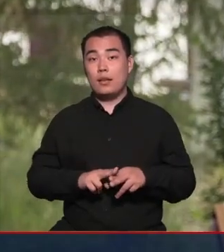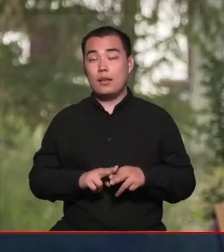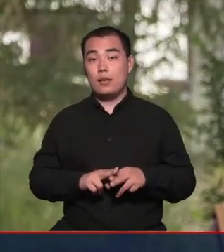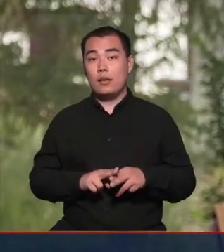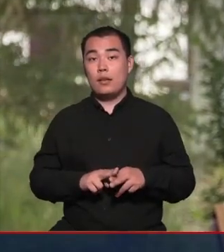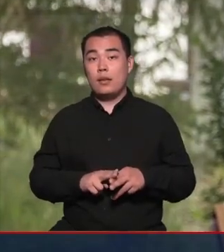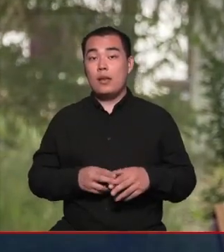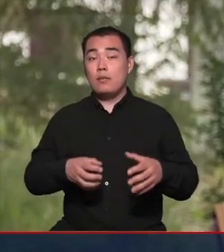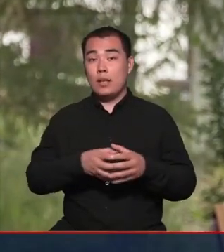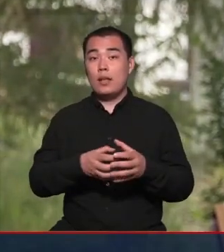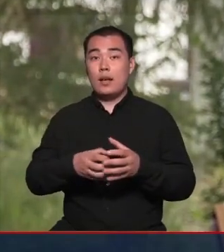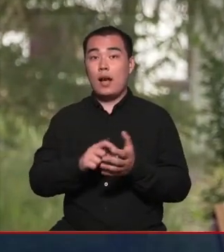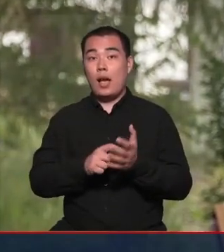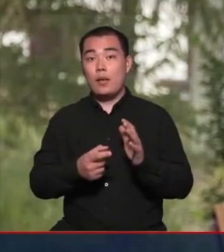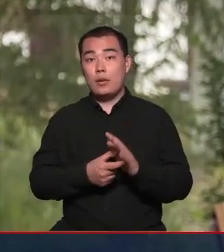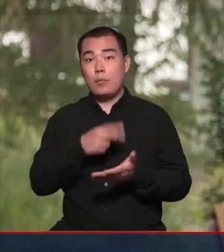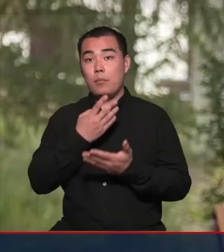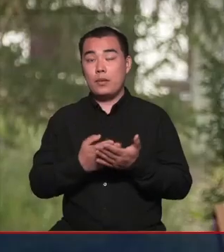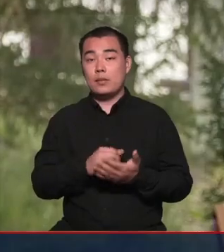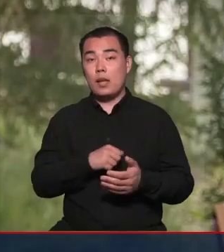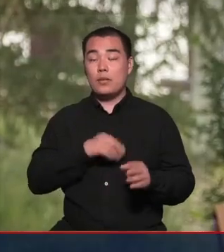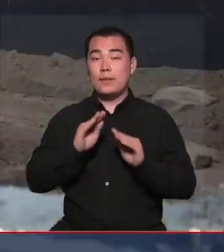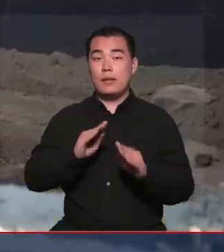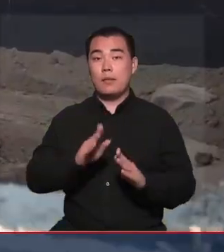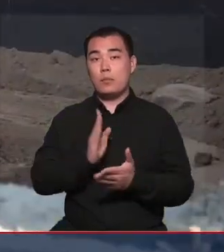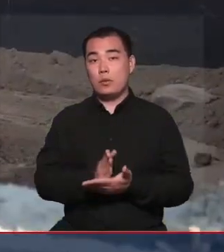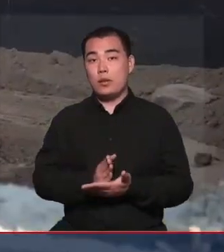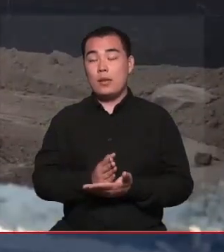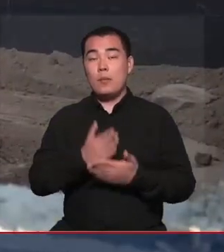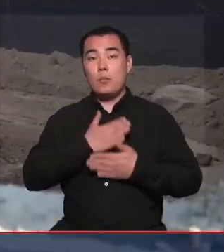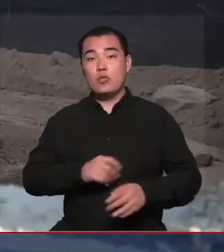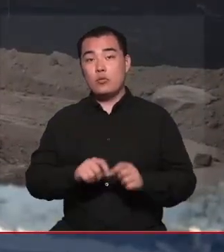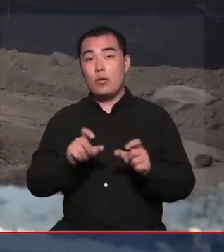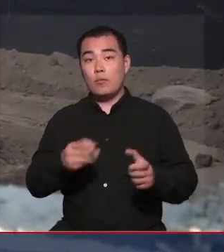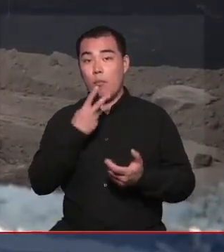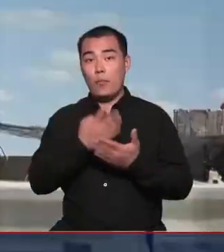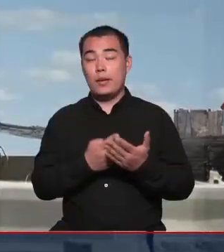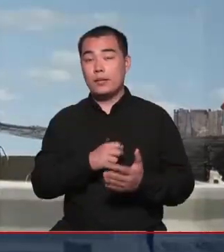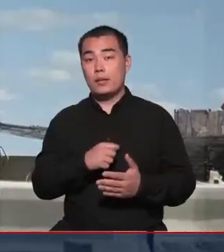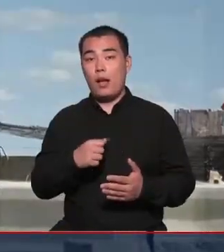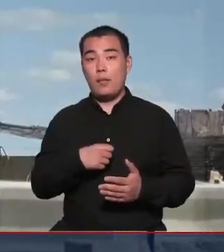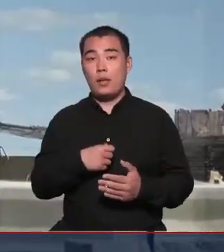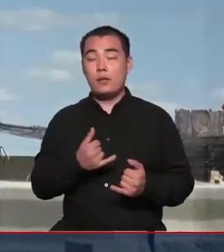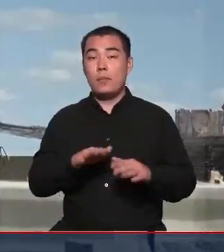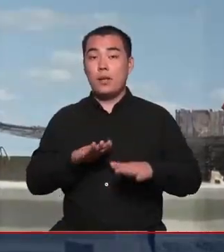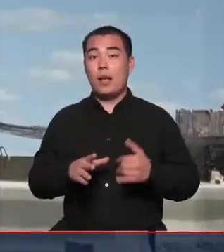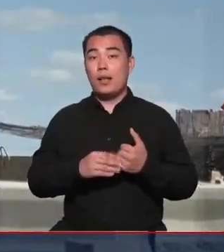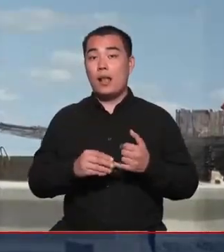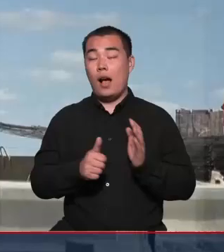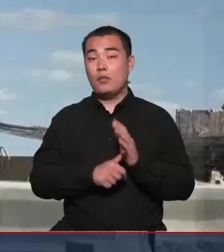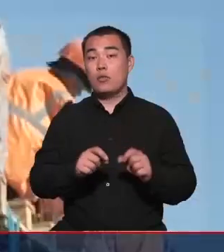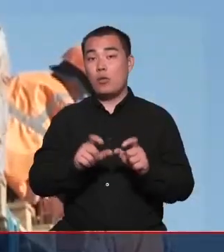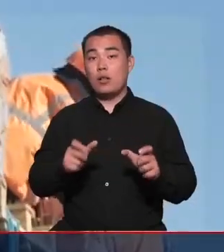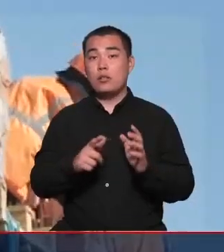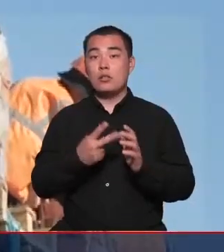мектебінің филиалдарында комьюнити орталық ретінде сол жерде жабдықтайтын боламыз. Жайлы мектеп ұлттық жобасы аясында аймақта салынатын 6 мектепке